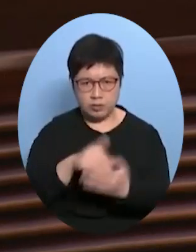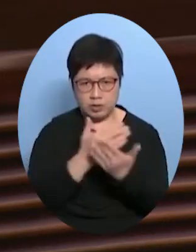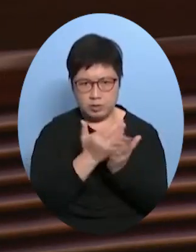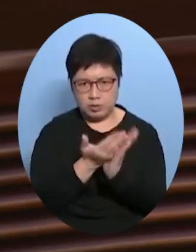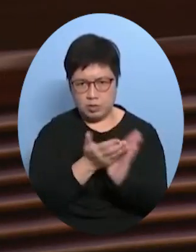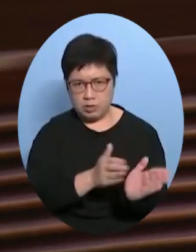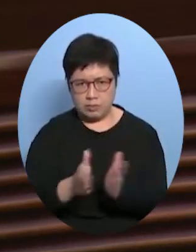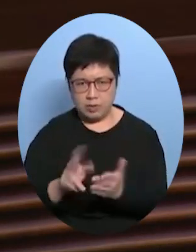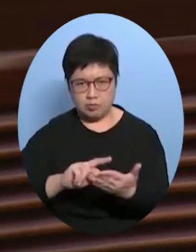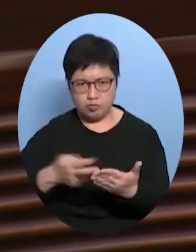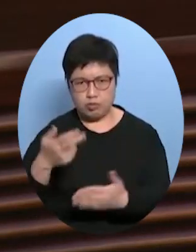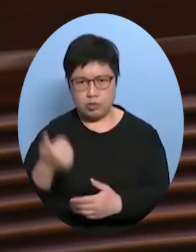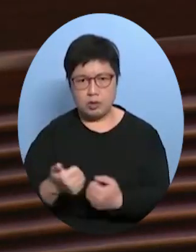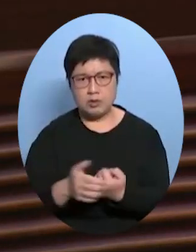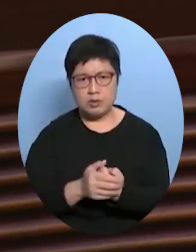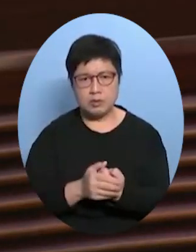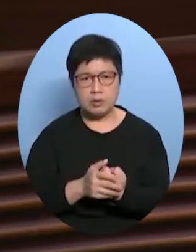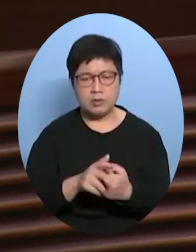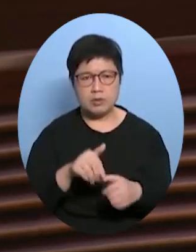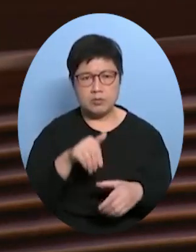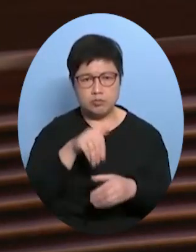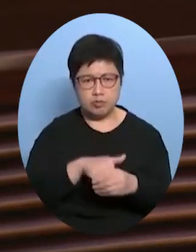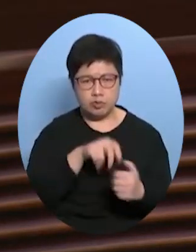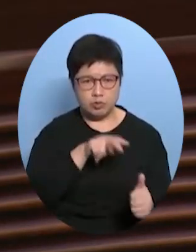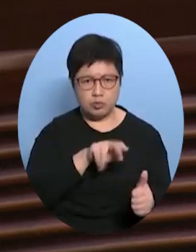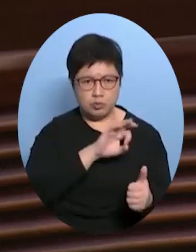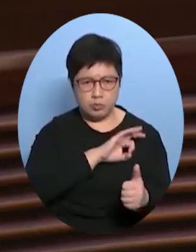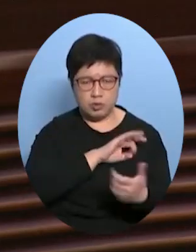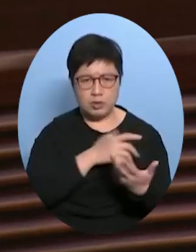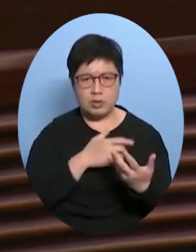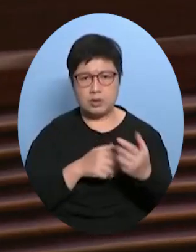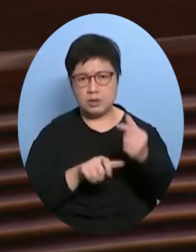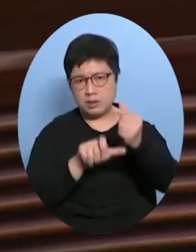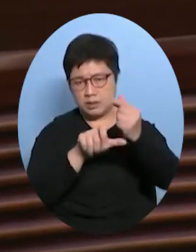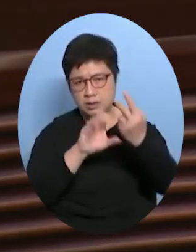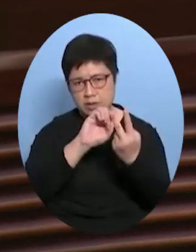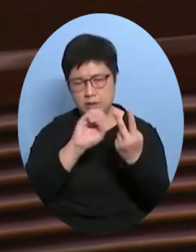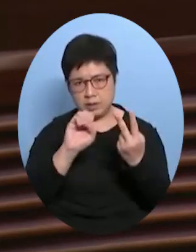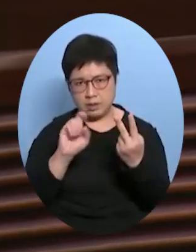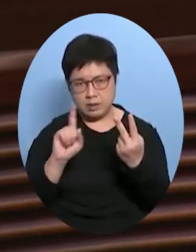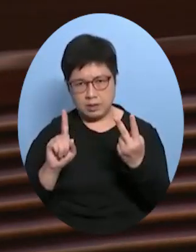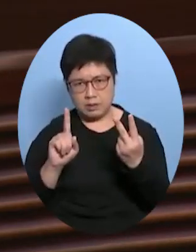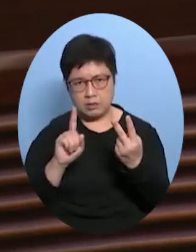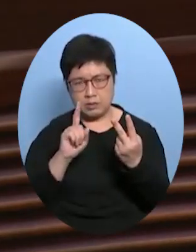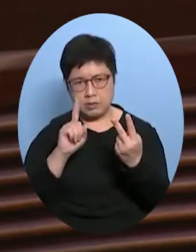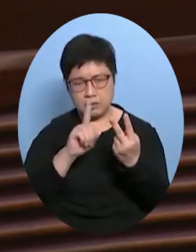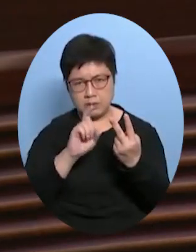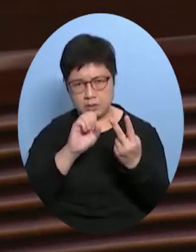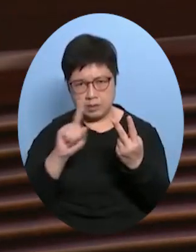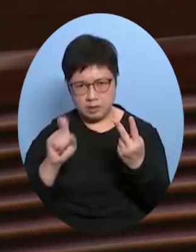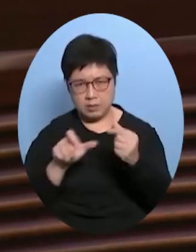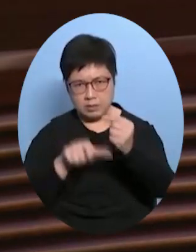安排。選管會在2020年10月9日向行政長官提交的報告書裏